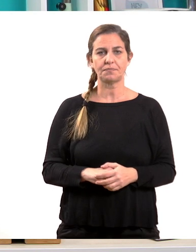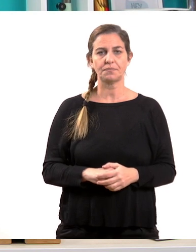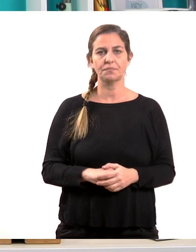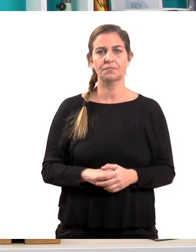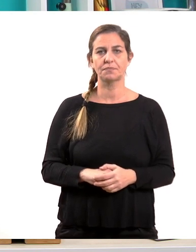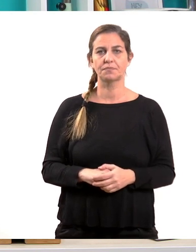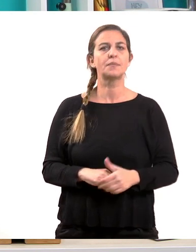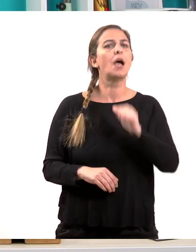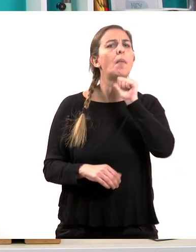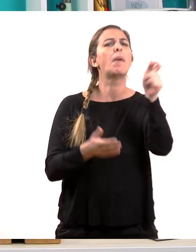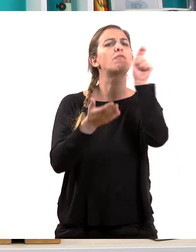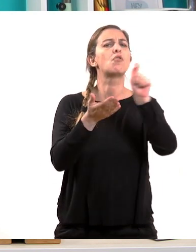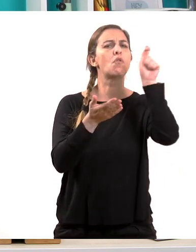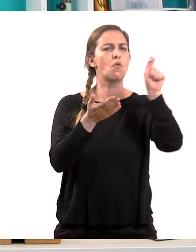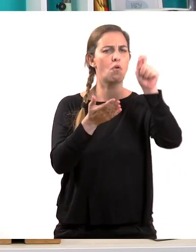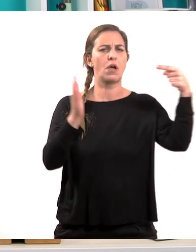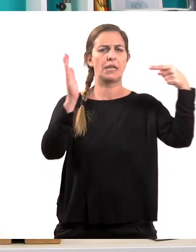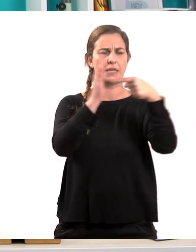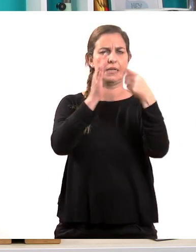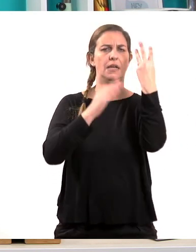Να πάρω το μαύρο τώρα.